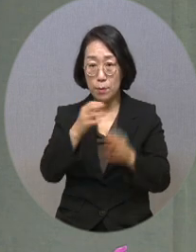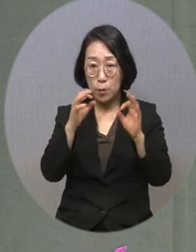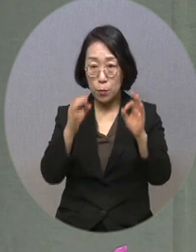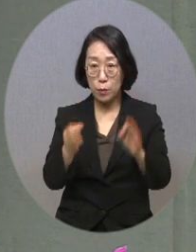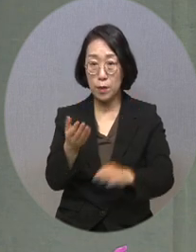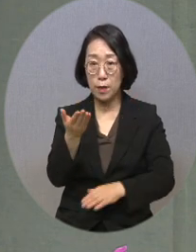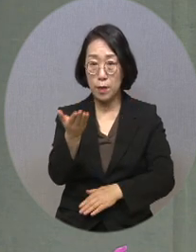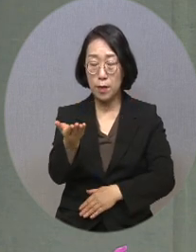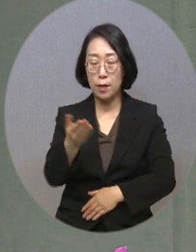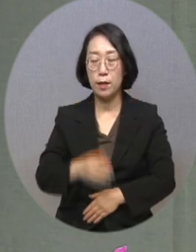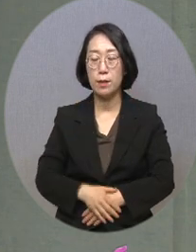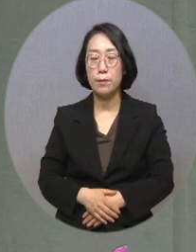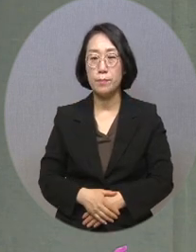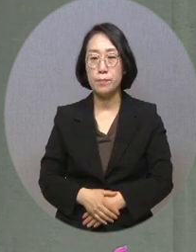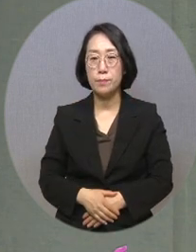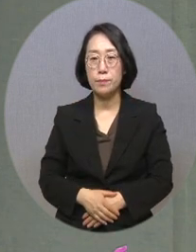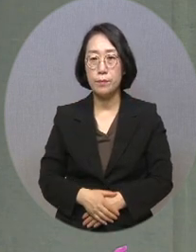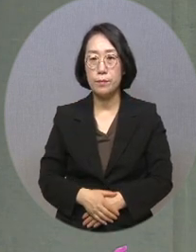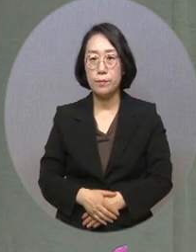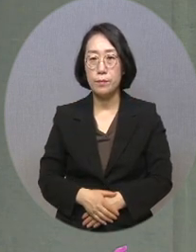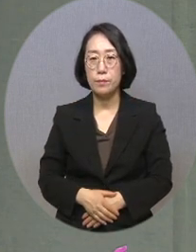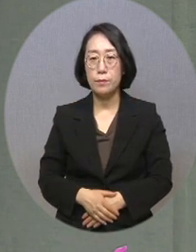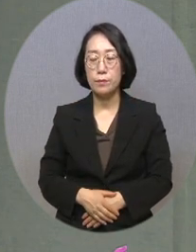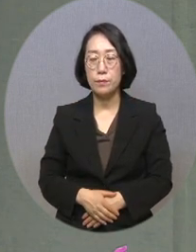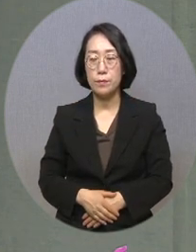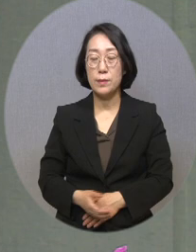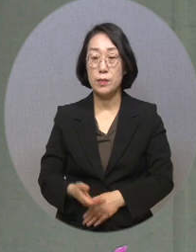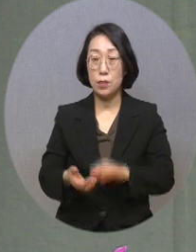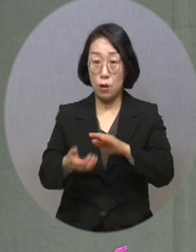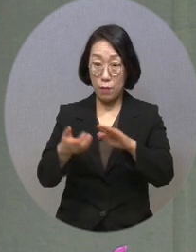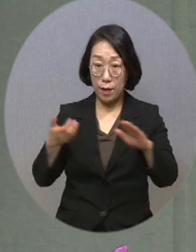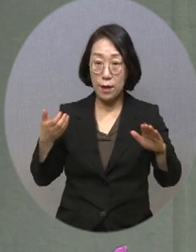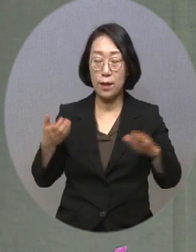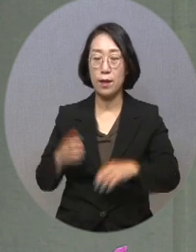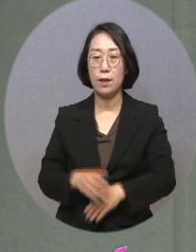원경이 세무사 회장께서는 그 전에 네.